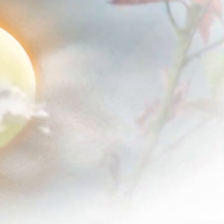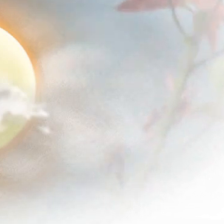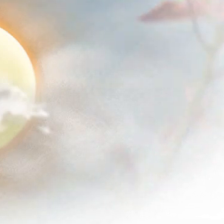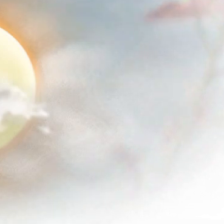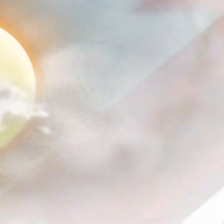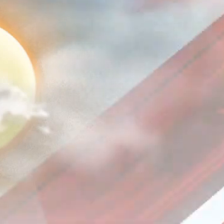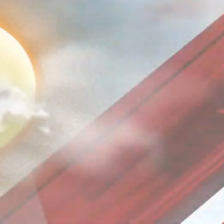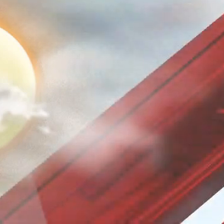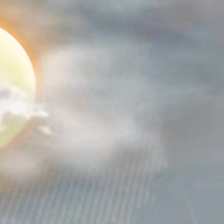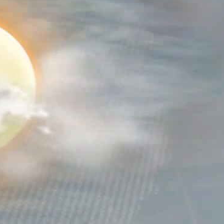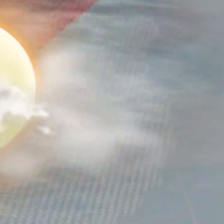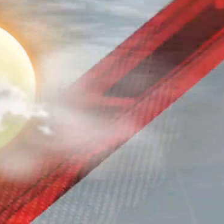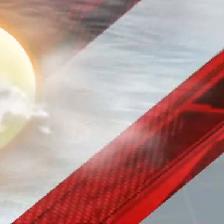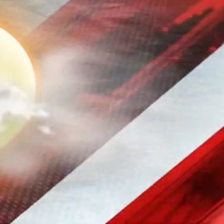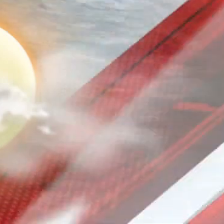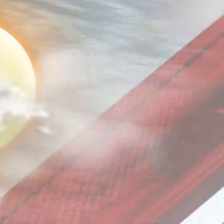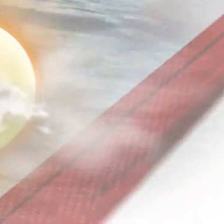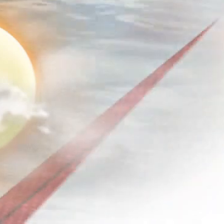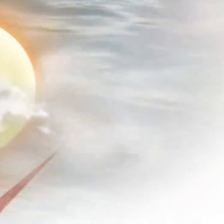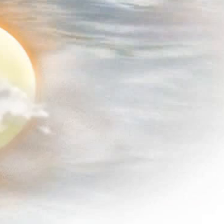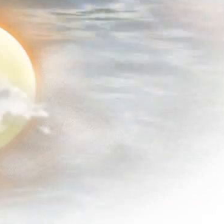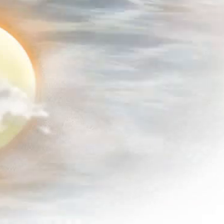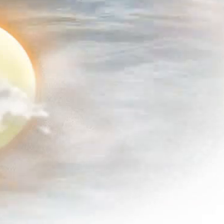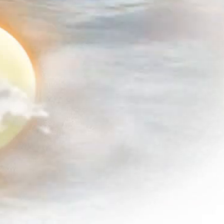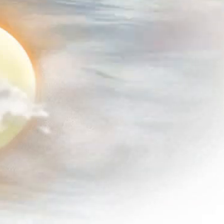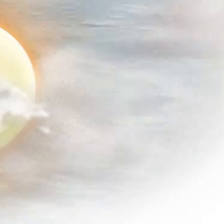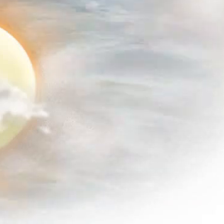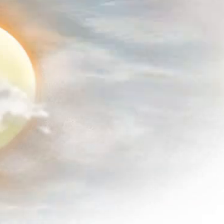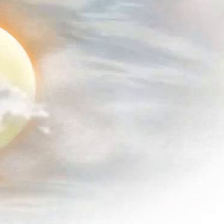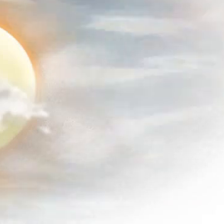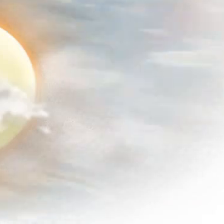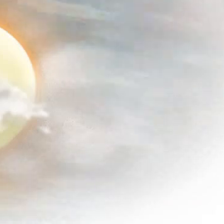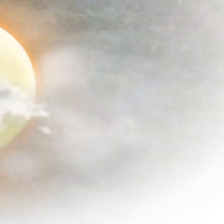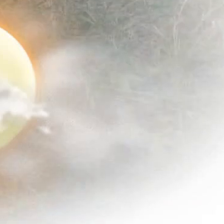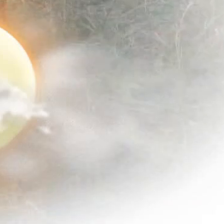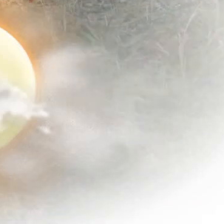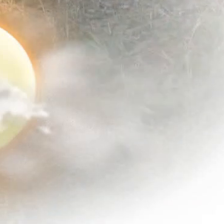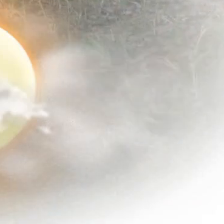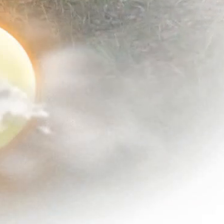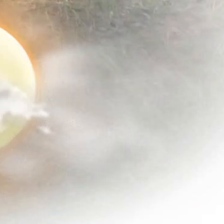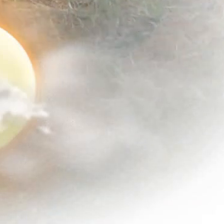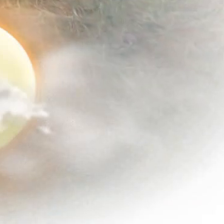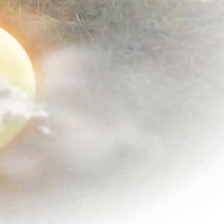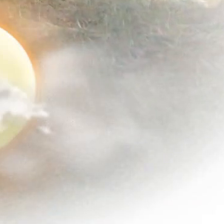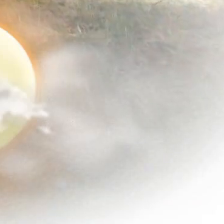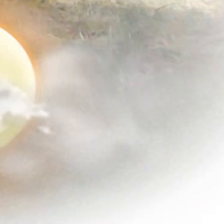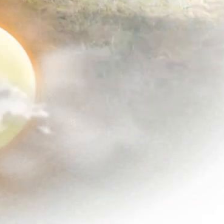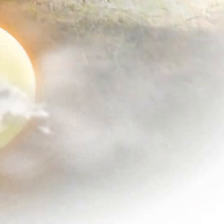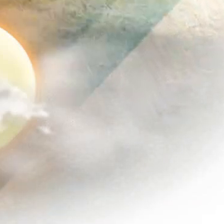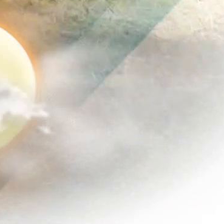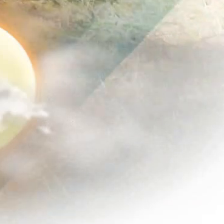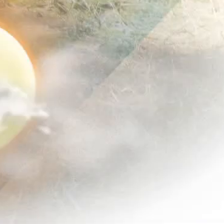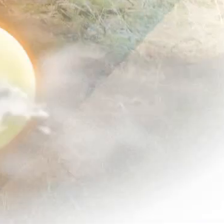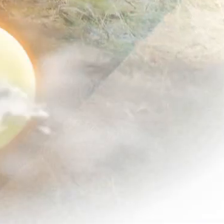11 градусаў цяпла раніцы і вечарам і да плюс 16 днём. Пераменная воблачнасць без ападкаў.